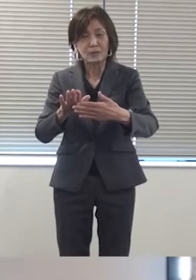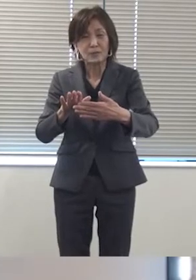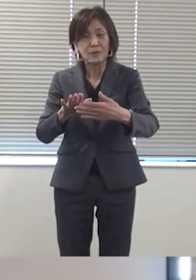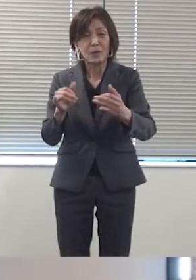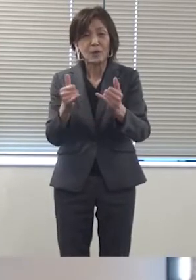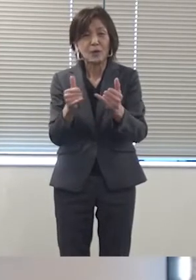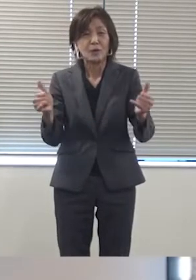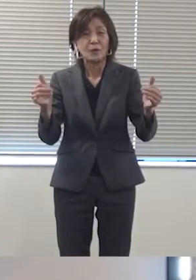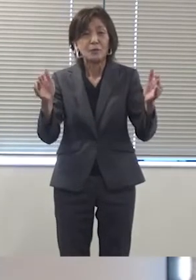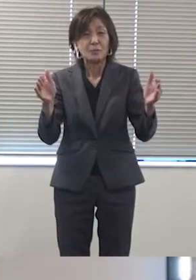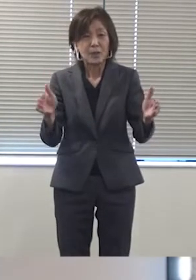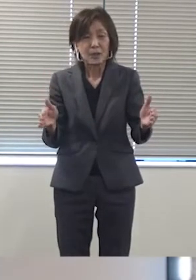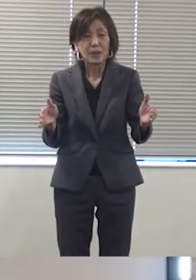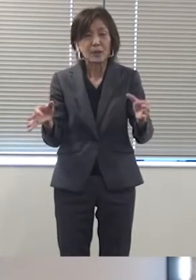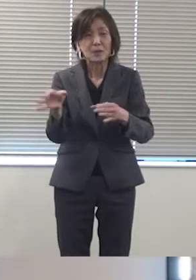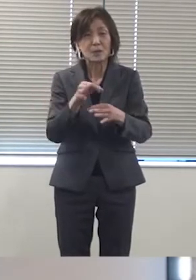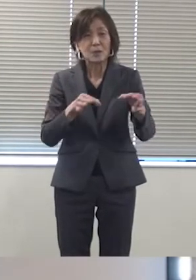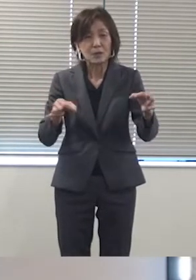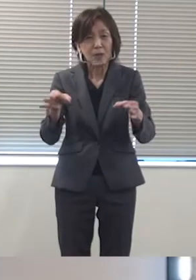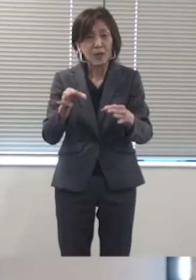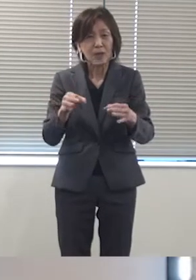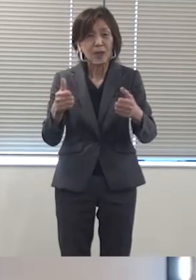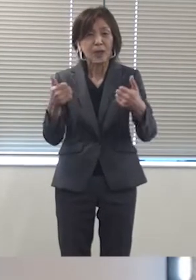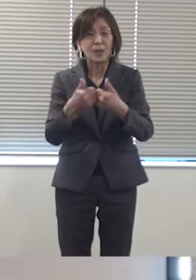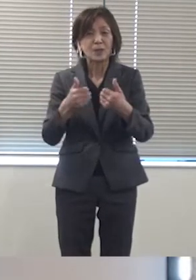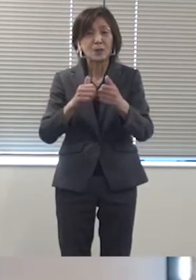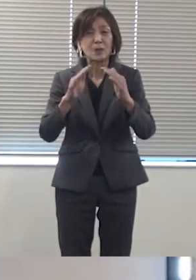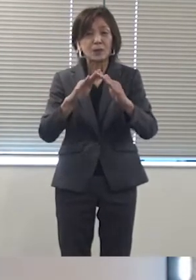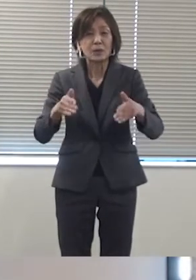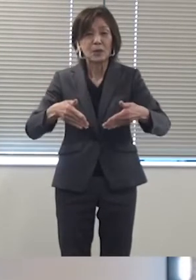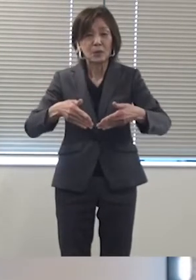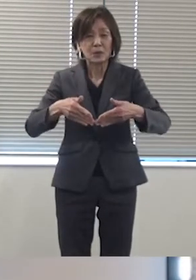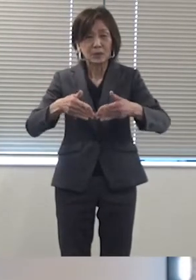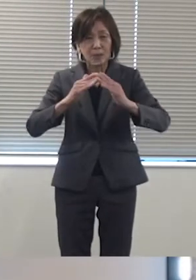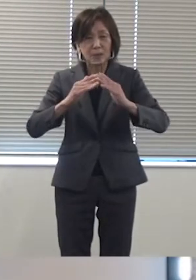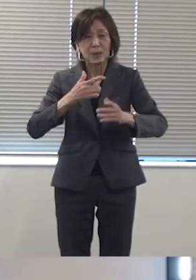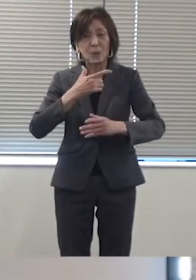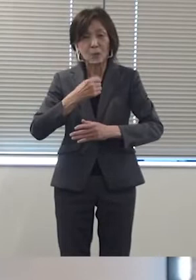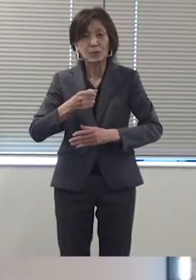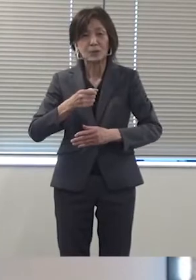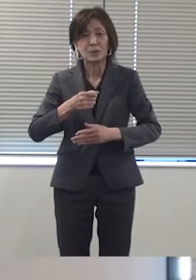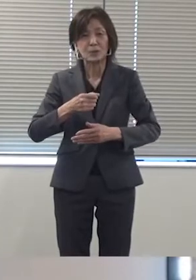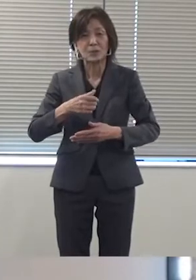あったので、令和4年度に立ち上げるようにしました。